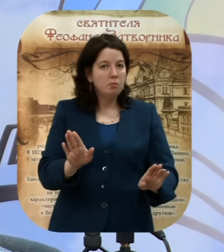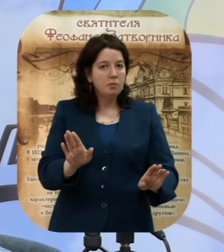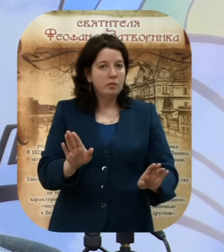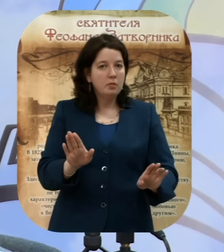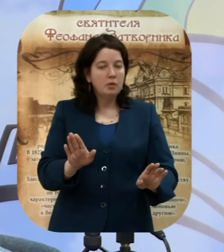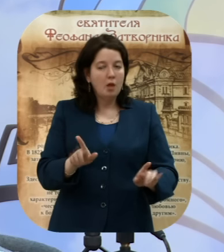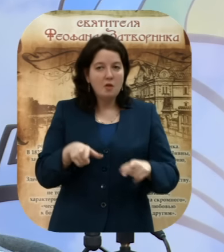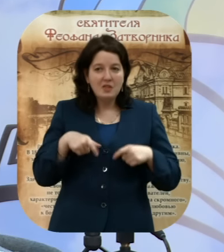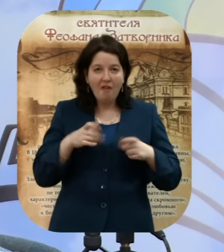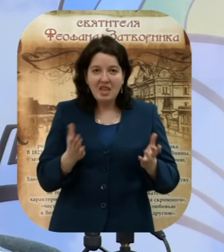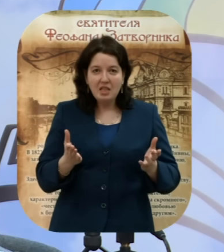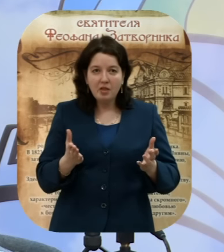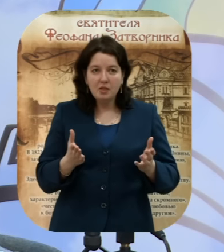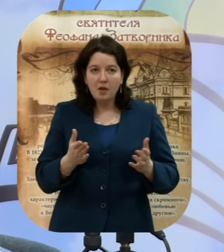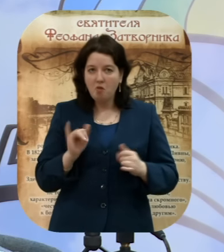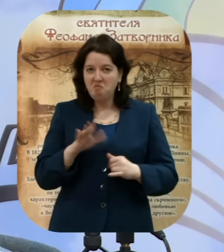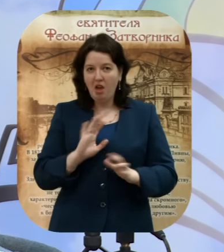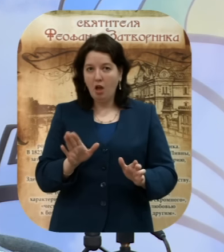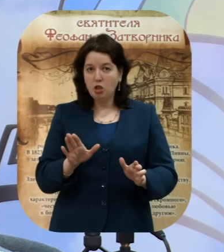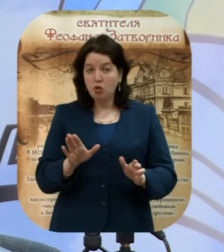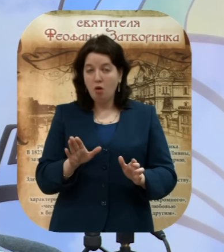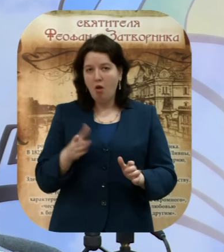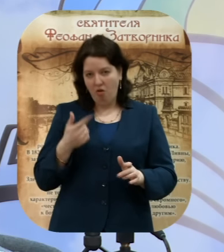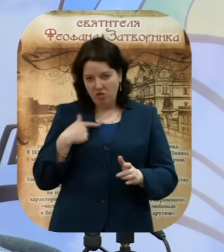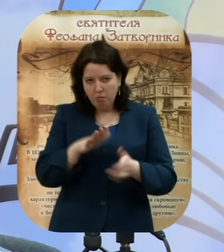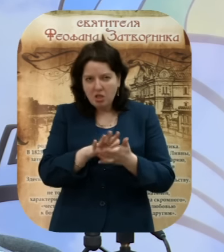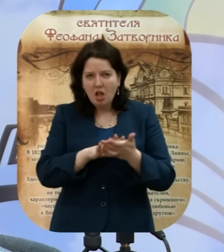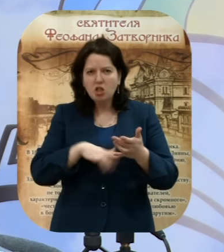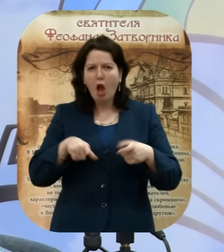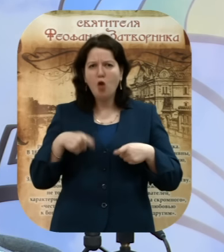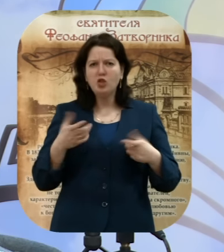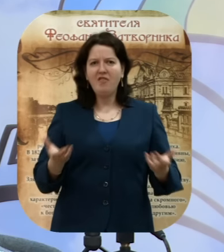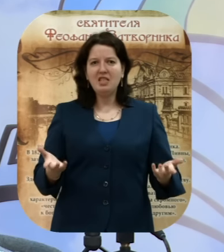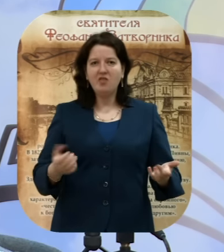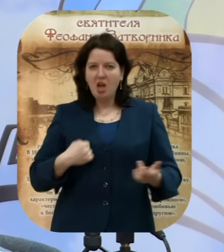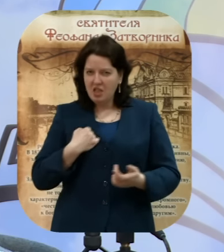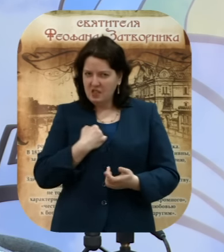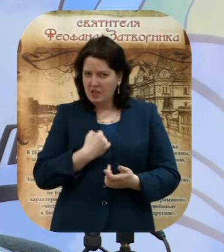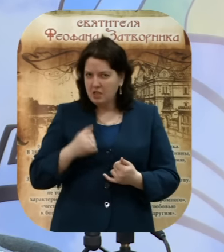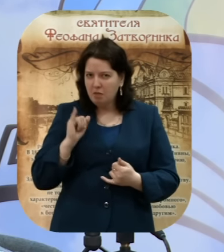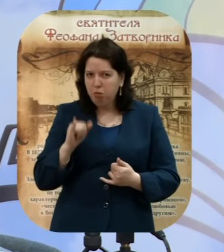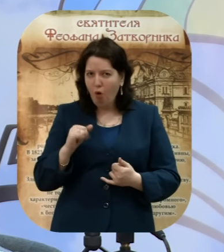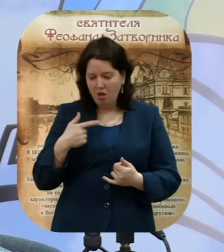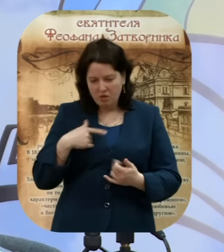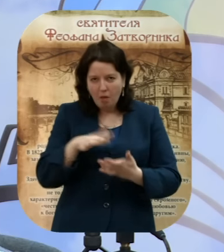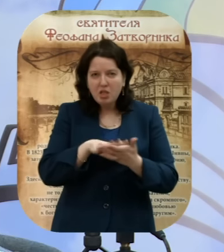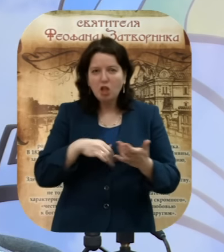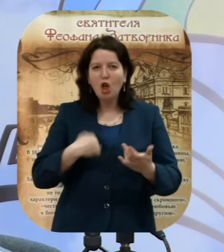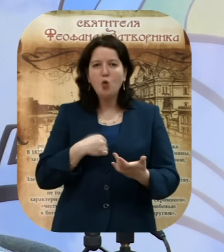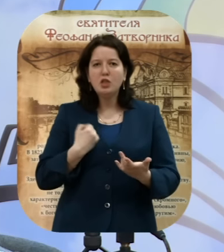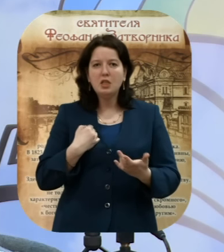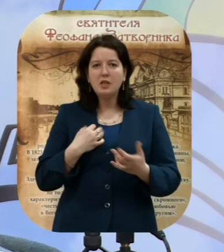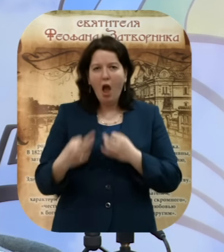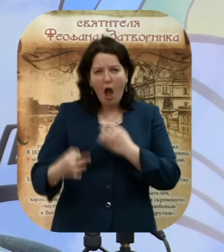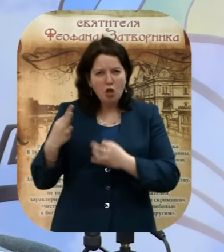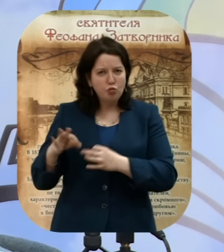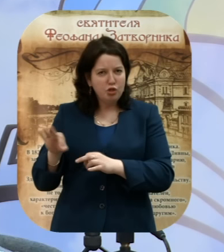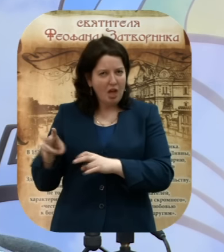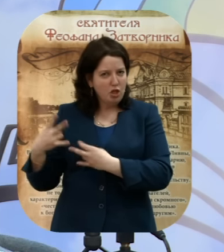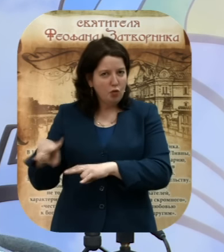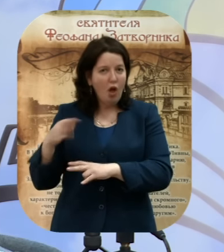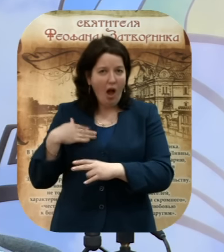исполнить. Завидовать нехорошо, я завидую. Злиться нехорошо, я злюсь. Осуждать не надо, я